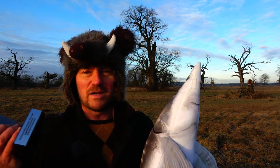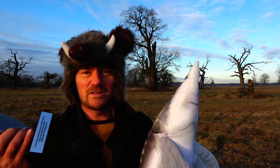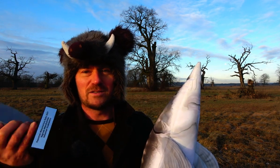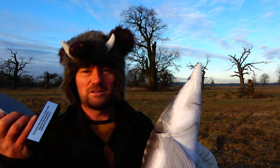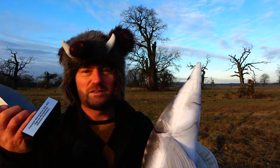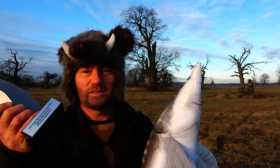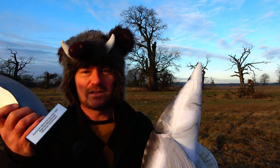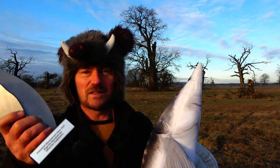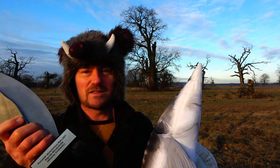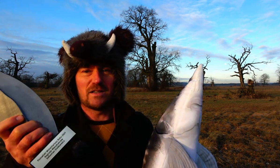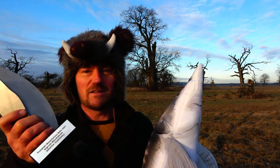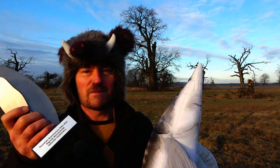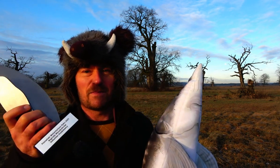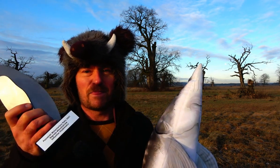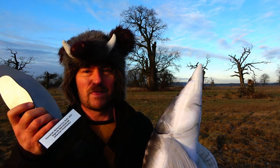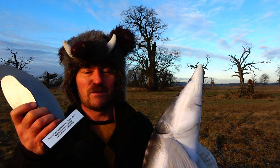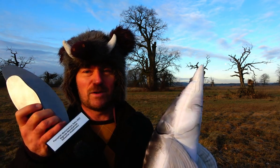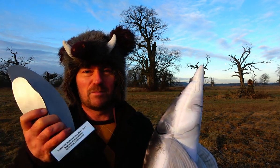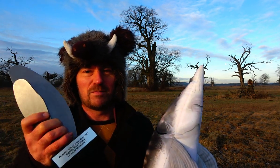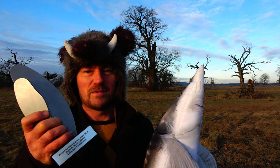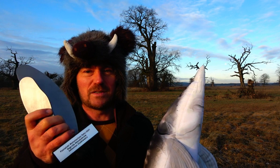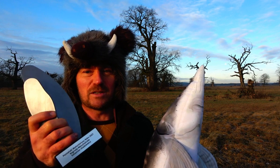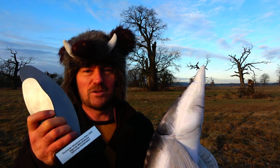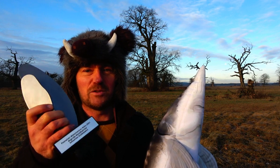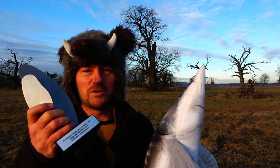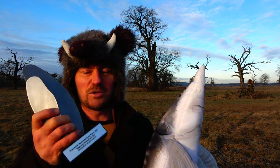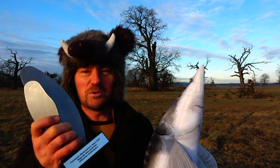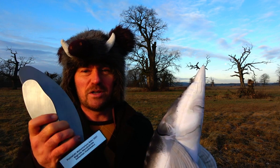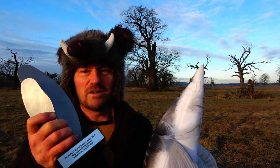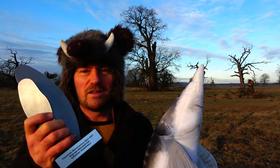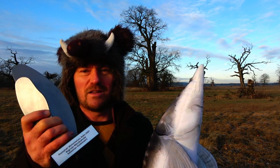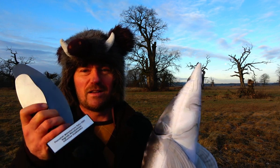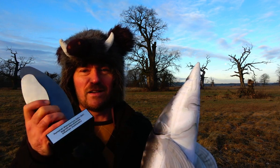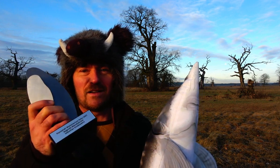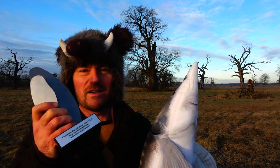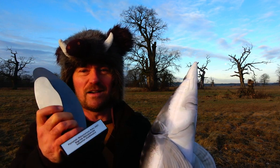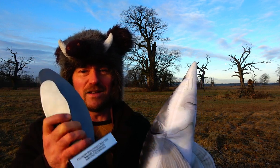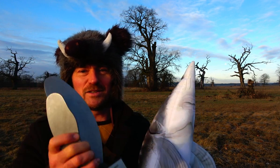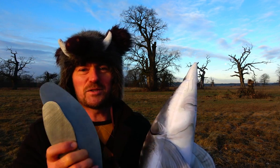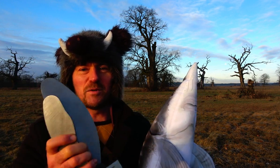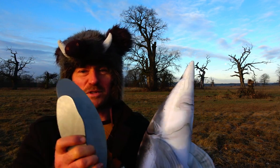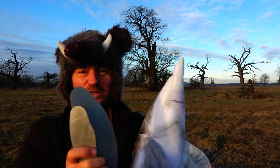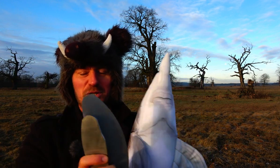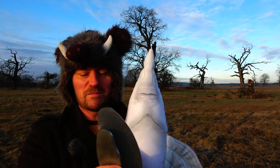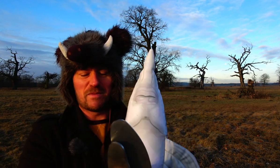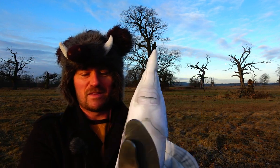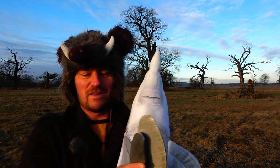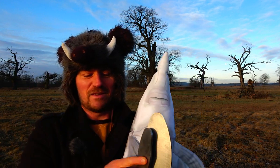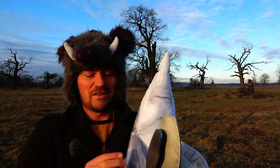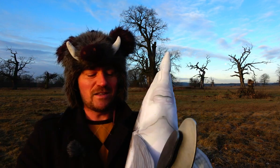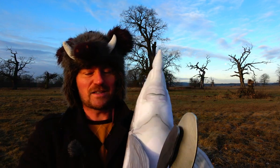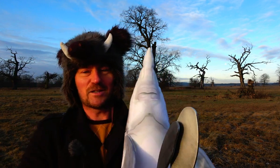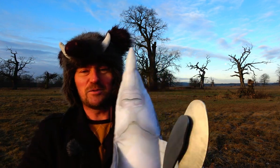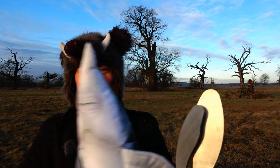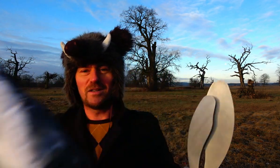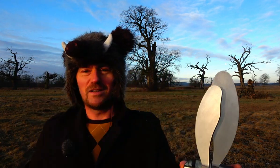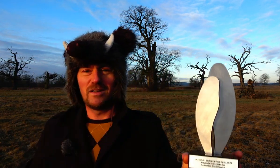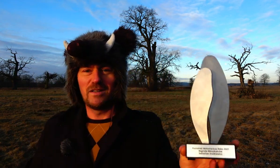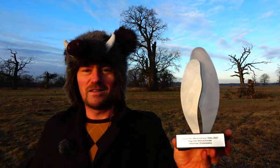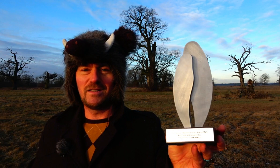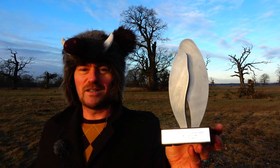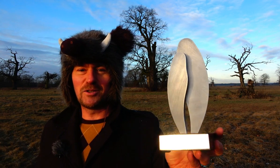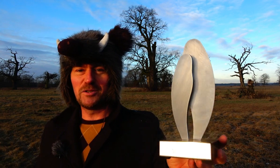Bardzo, bardzo z serca wam za to dziękuję. Ale też powtarzam, nie